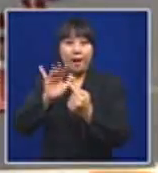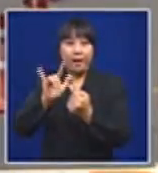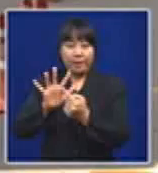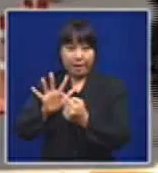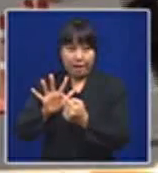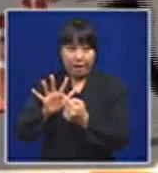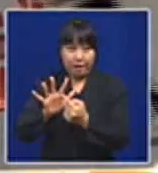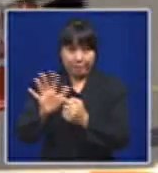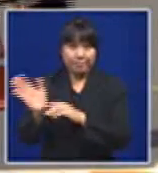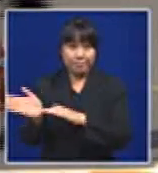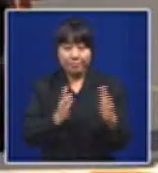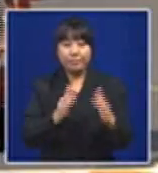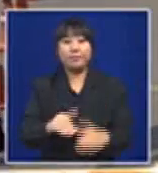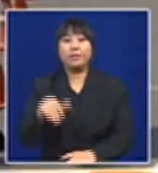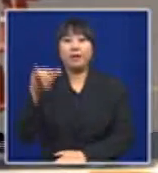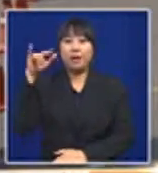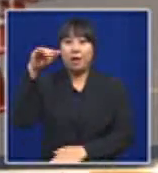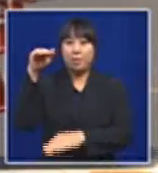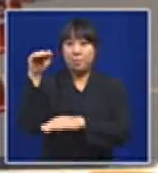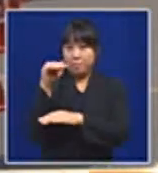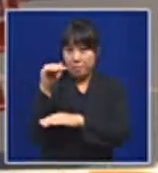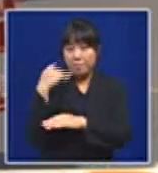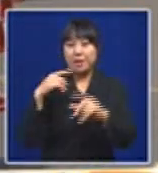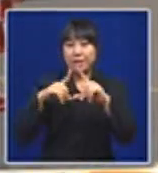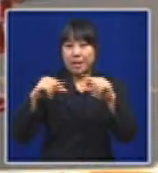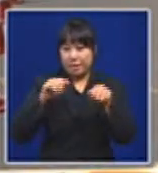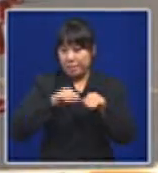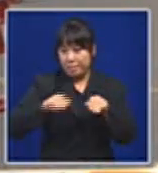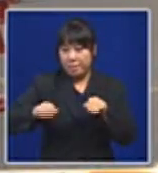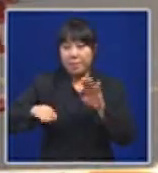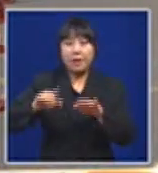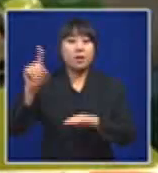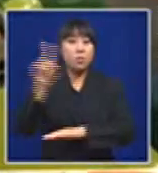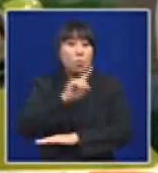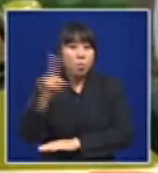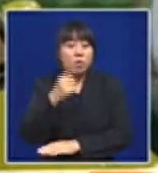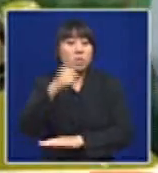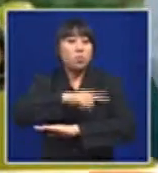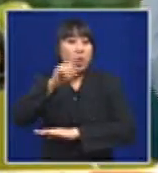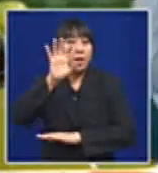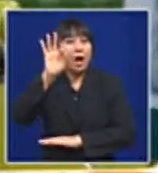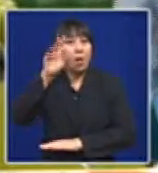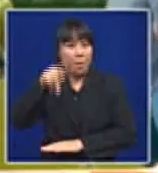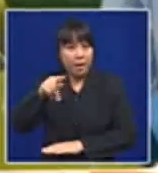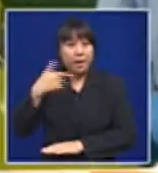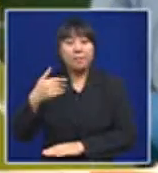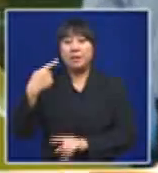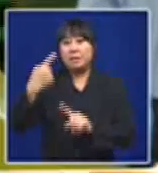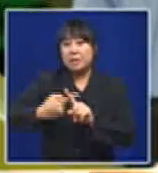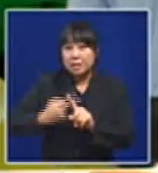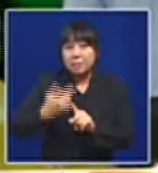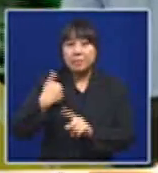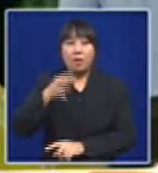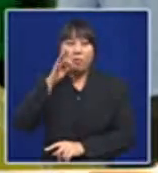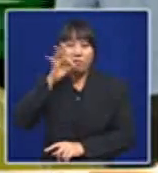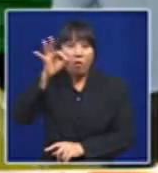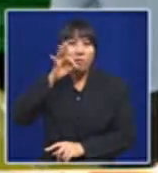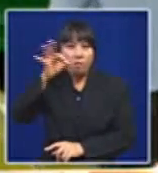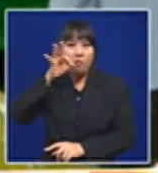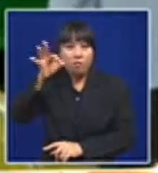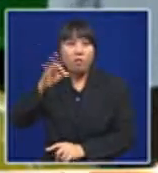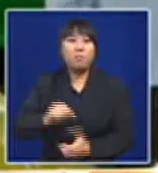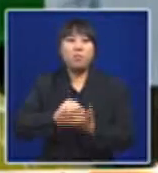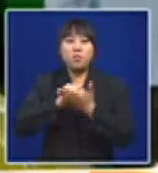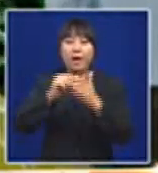ากาศยานสุวรรณภูมิมีรถแท็กซี่ให้บริการประมาณ 9,000 เที่ยวต่อวันแต่ละเดือนมีการร้องเรียนจากการใช้บริการรถแท็ก